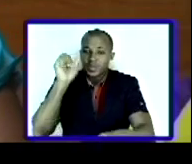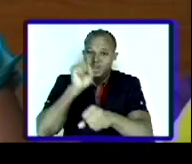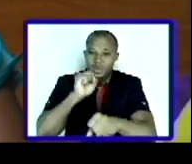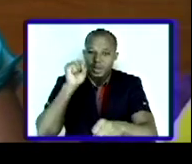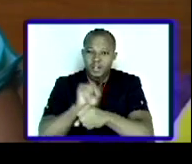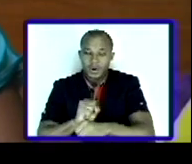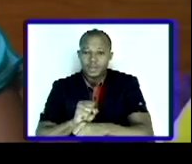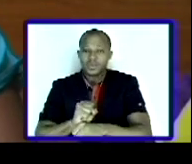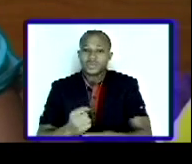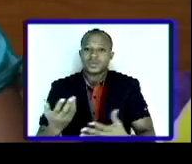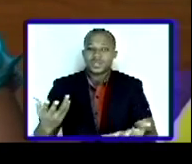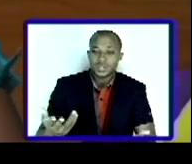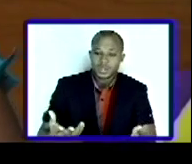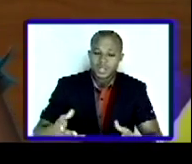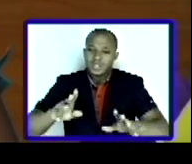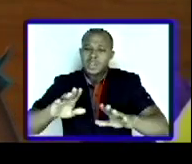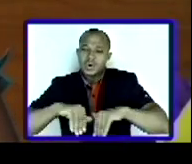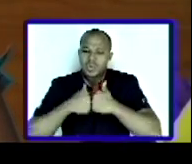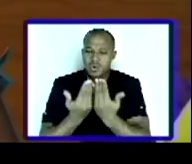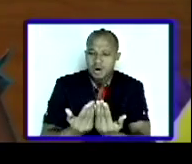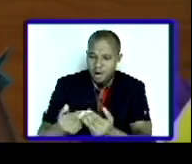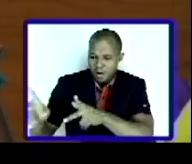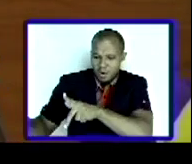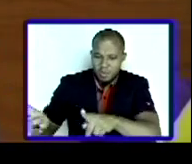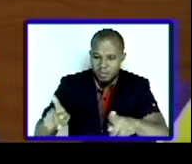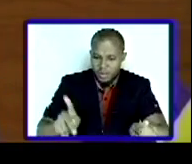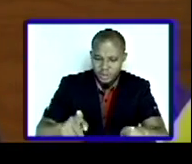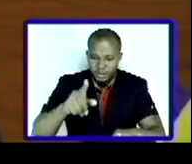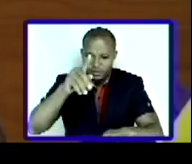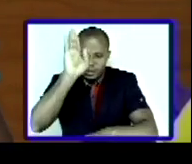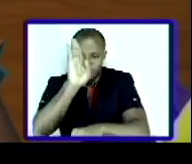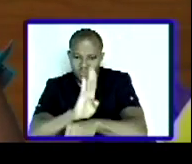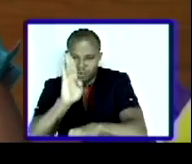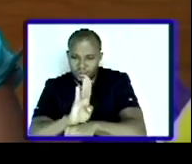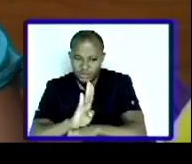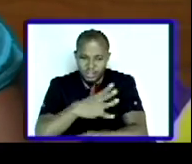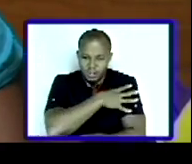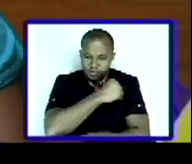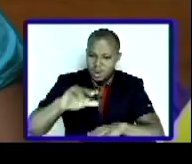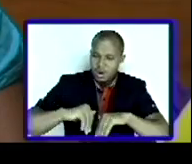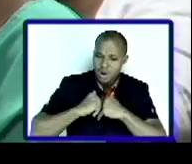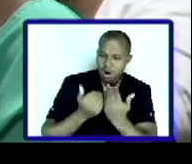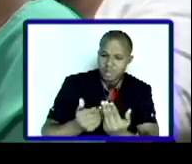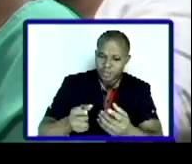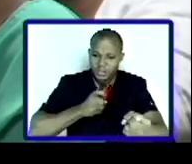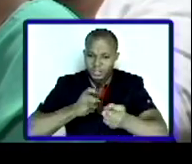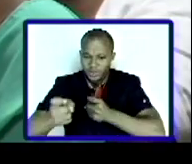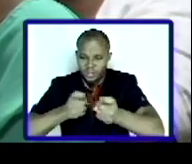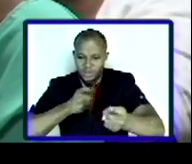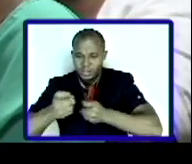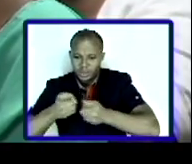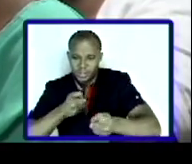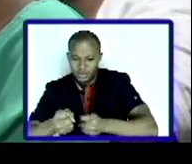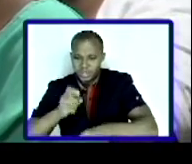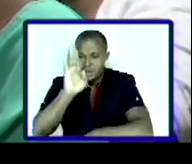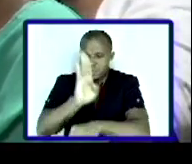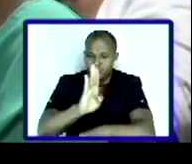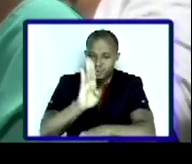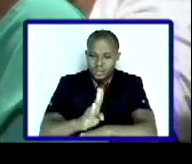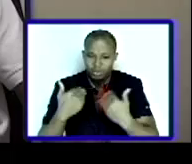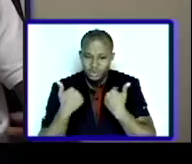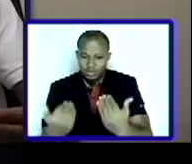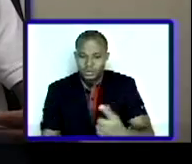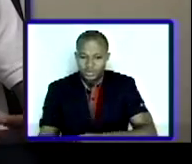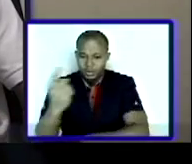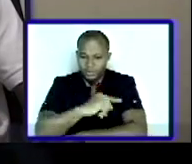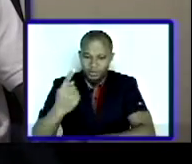participant. Travail yo te chita sou comment yo ka planifier yon business ak comment pou yo gérer sou leadership ak